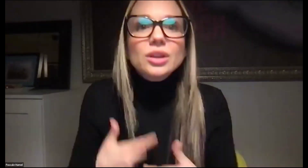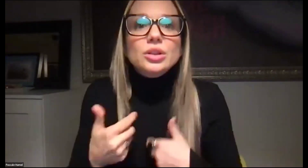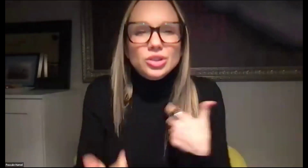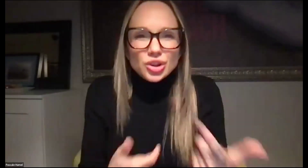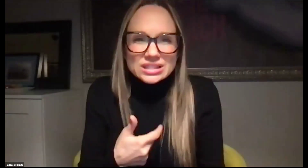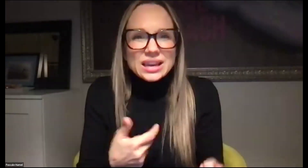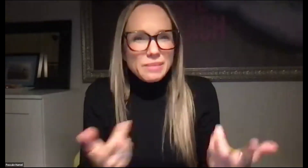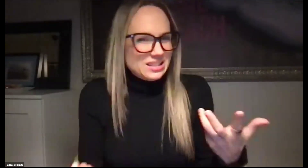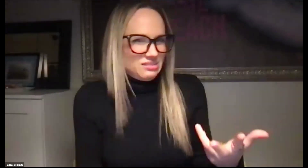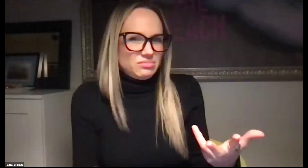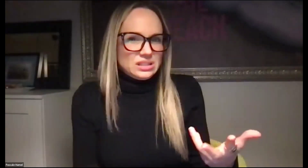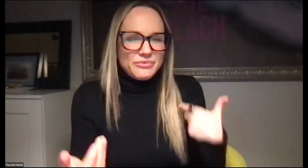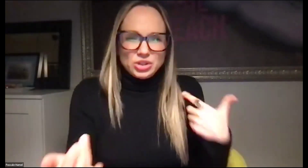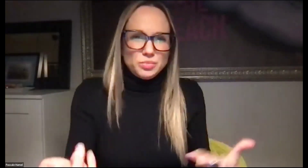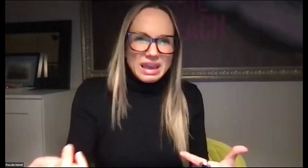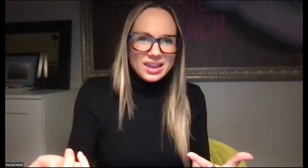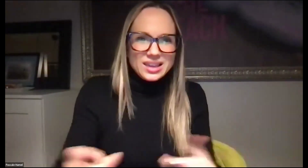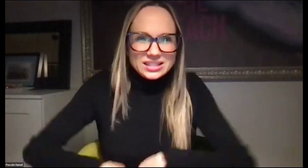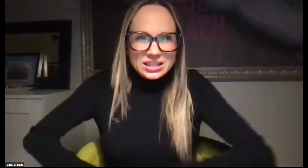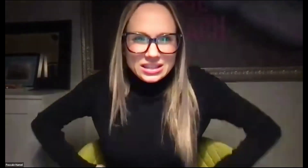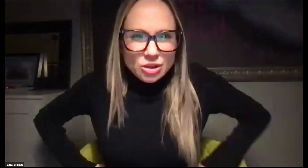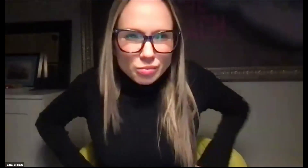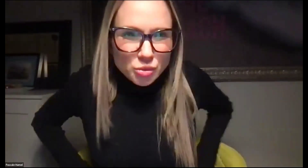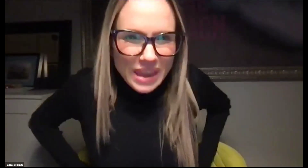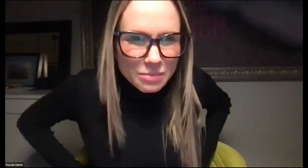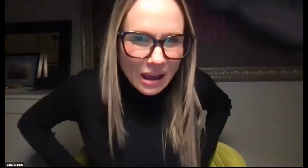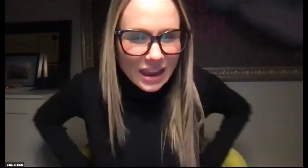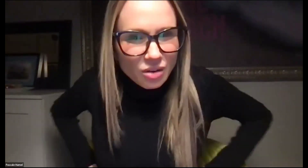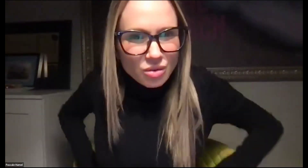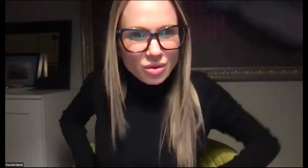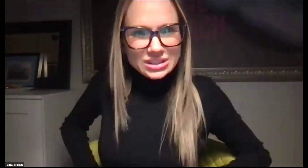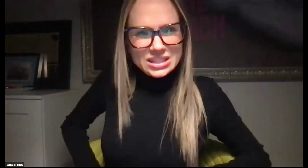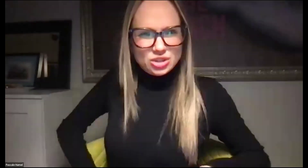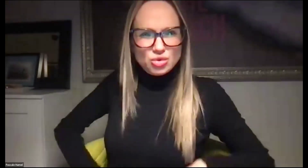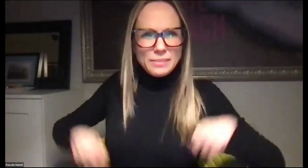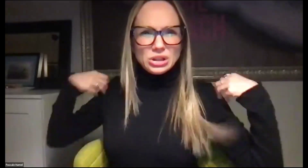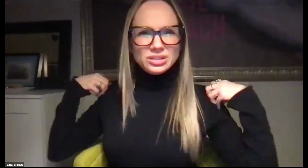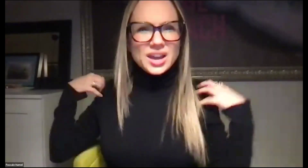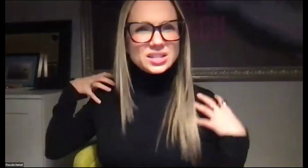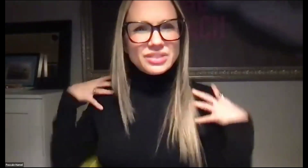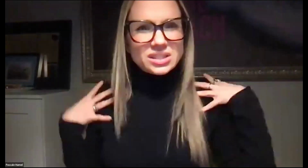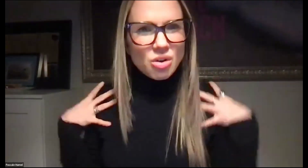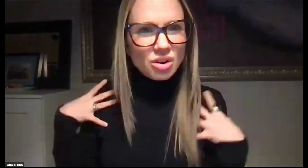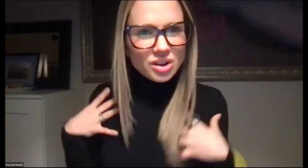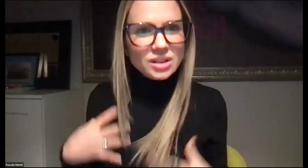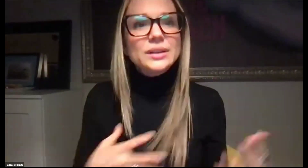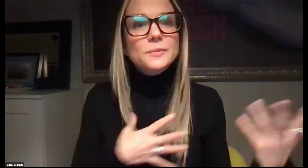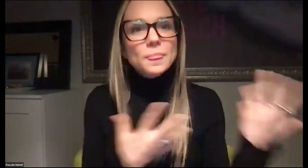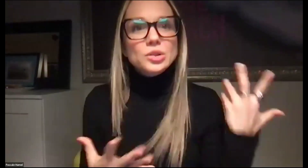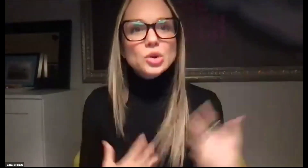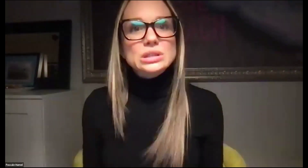cœur, de dire ben ça me fait-tu bien? Est-ce qu'il tombe-tu bien le pantalon? Tu sais, c'est-tu la bonne taille, ce